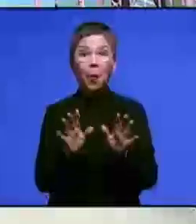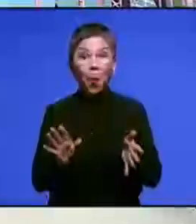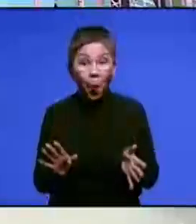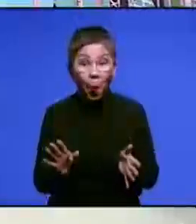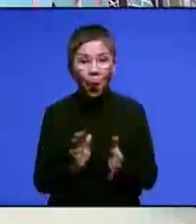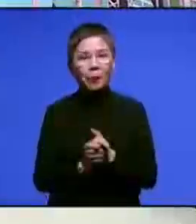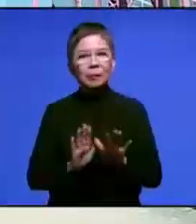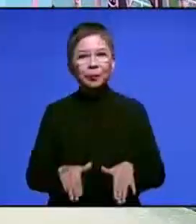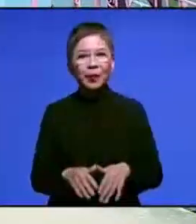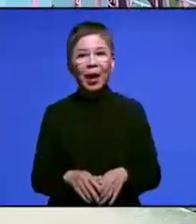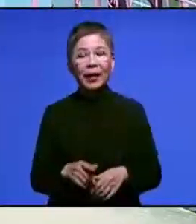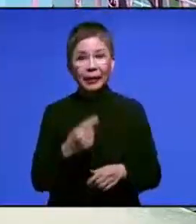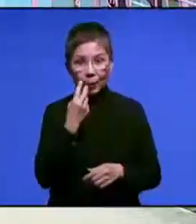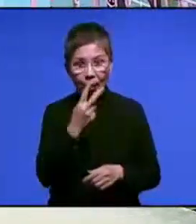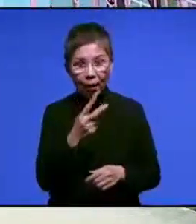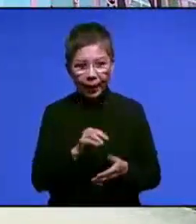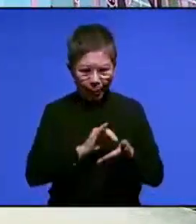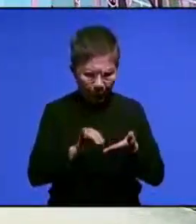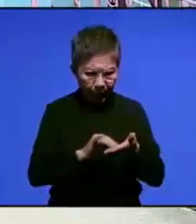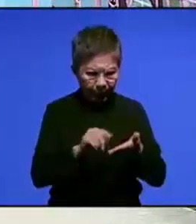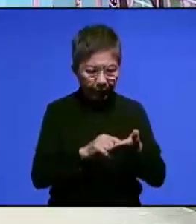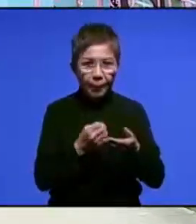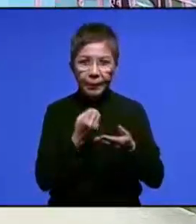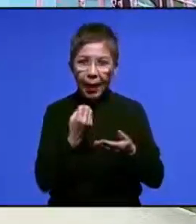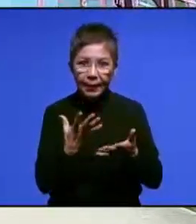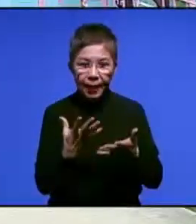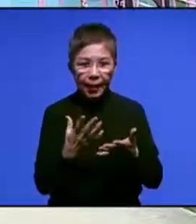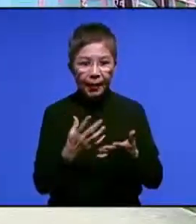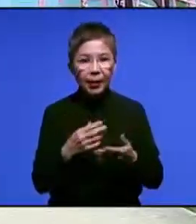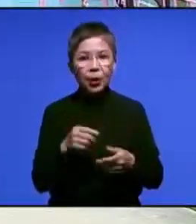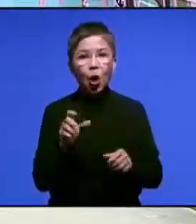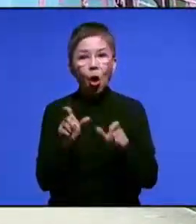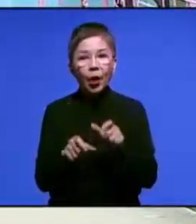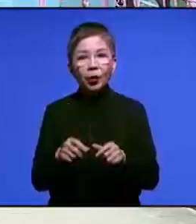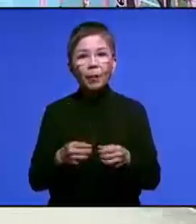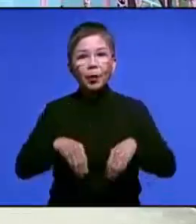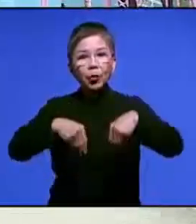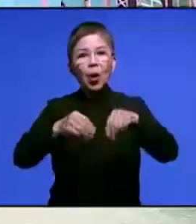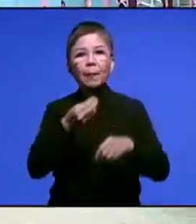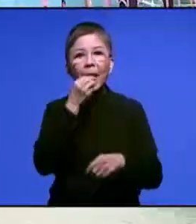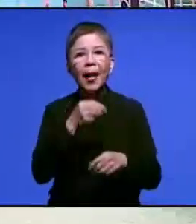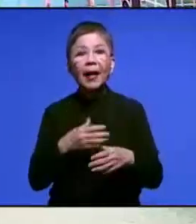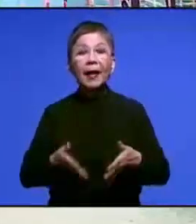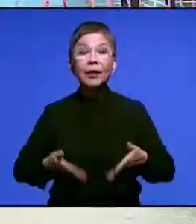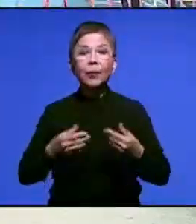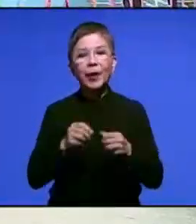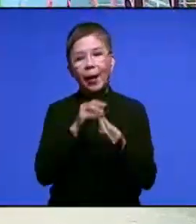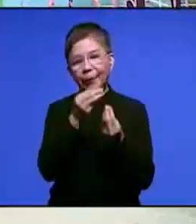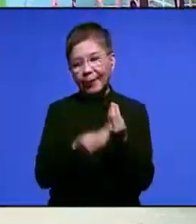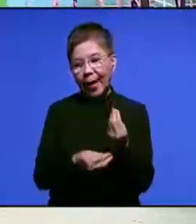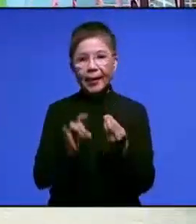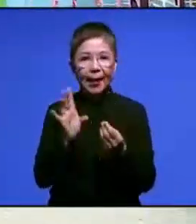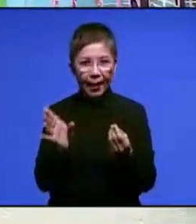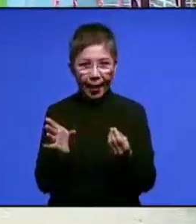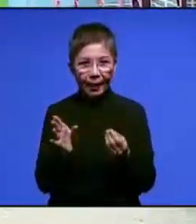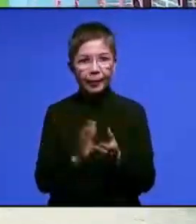telah memastikan bahwa di aplikasi juga menjelaskan ia menjual sejumlah makanan ringan seperti pisang dan lain